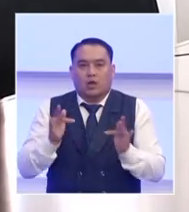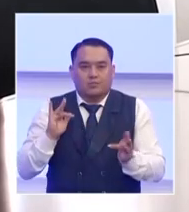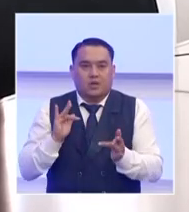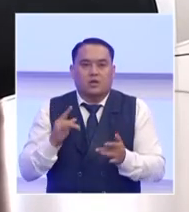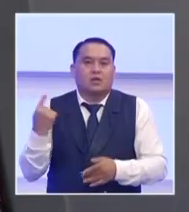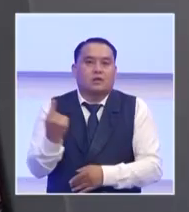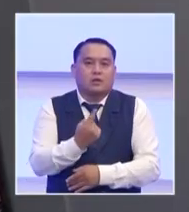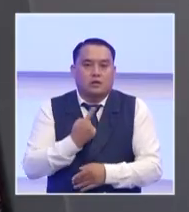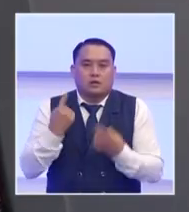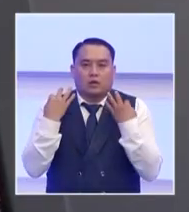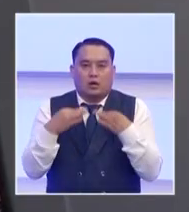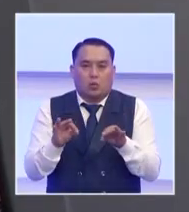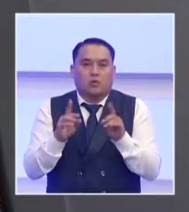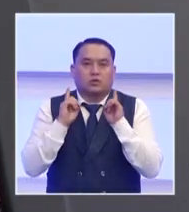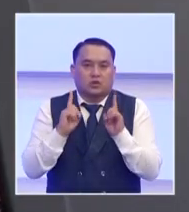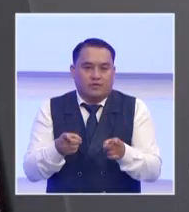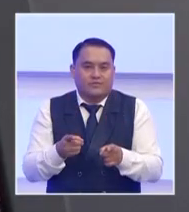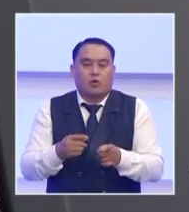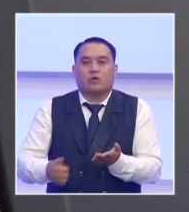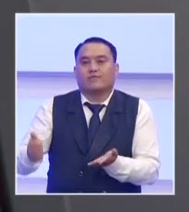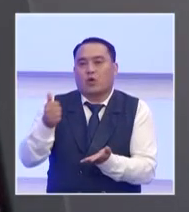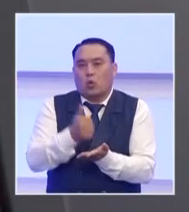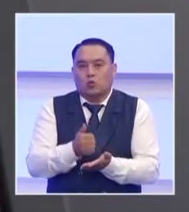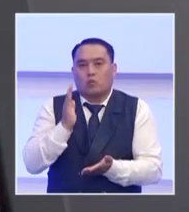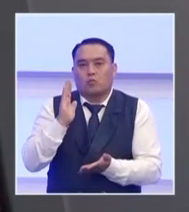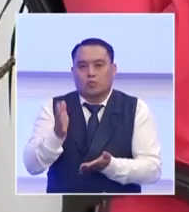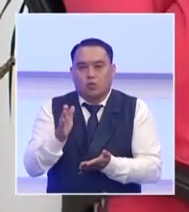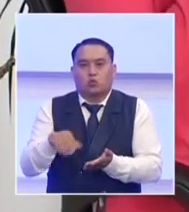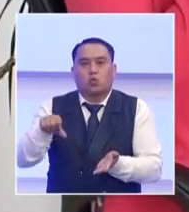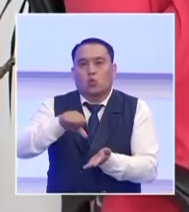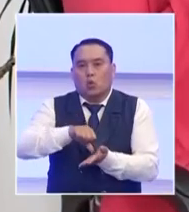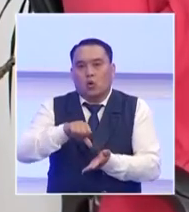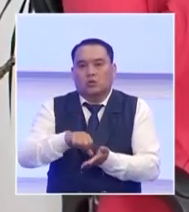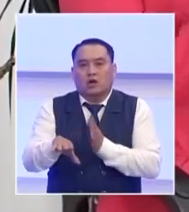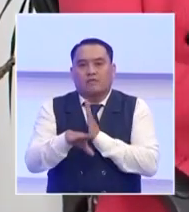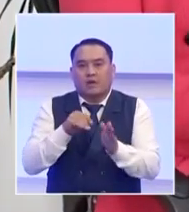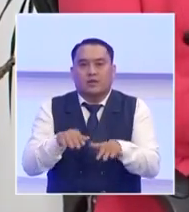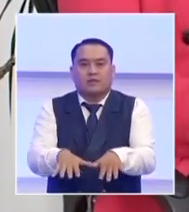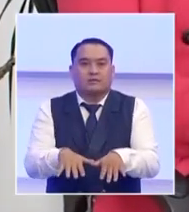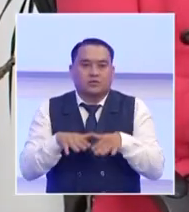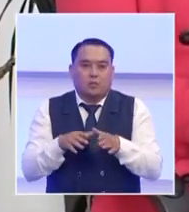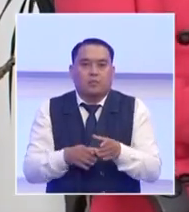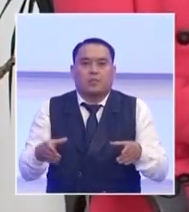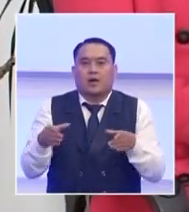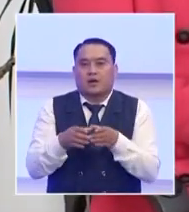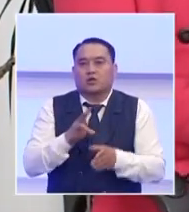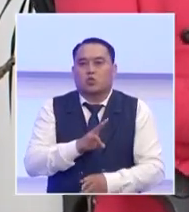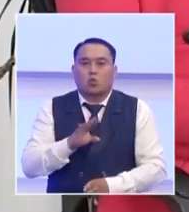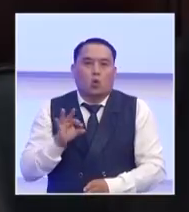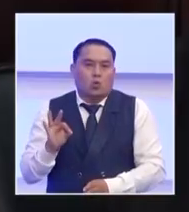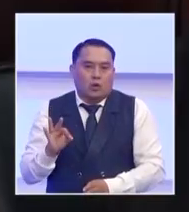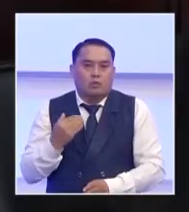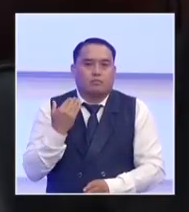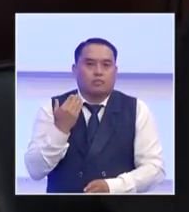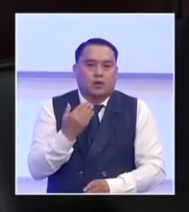единогласное одобрение депутатского корпуса для кандидата станет путевкой для участия на выборах сенат от партии нур отан сережа